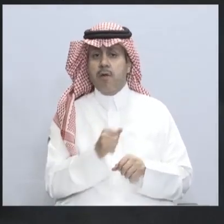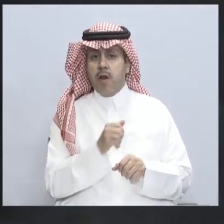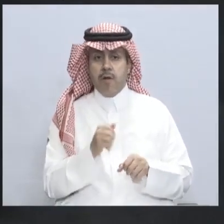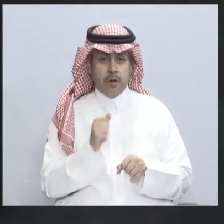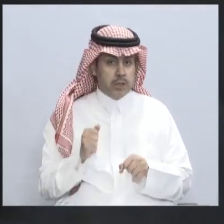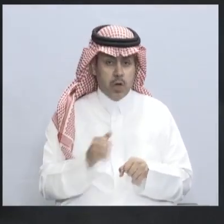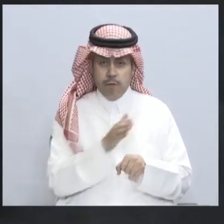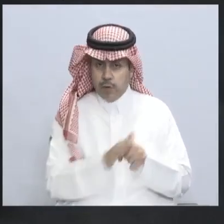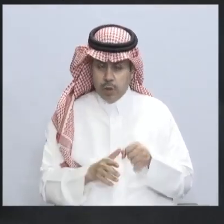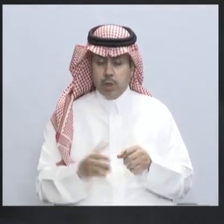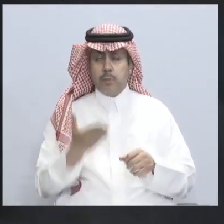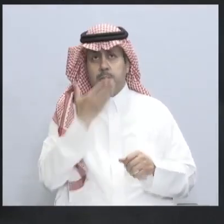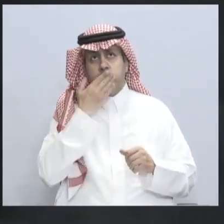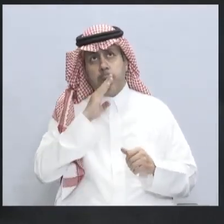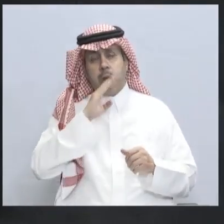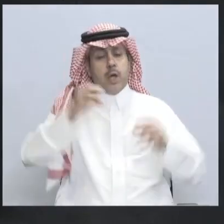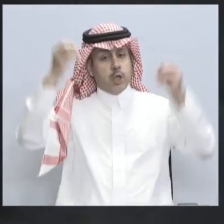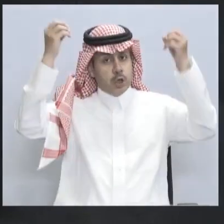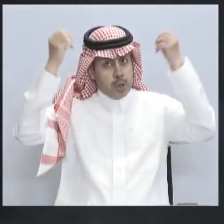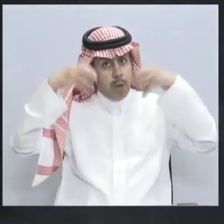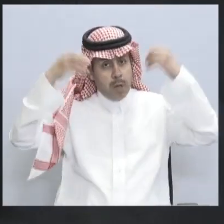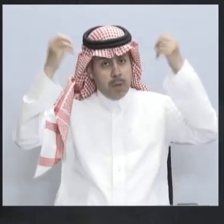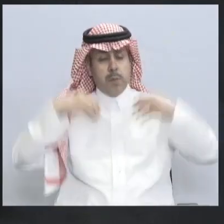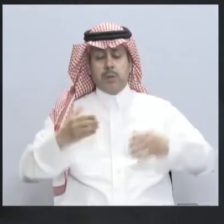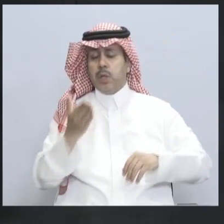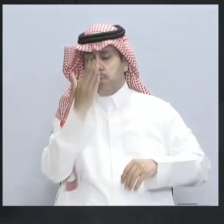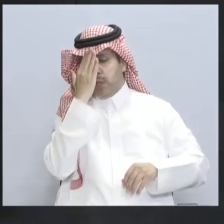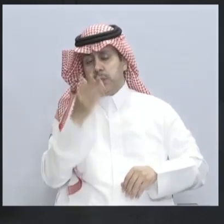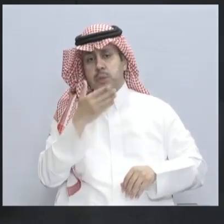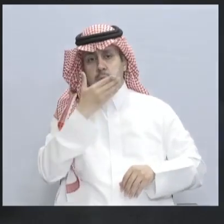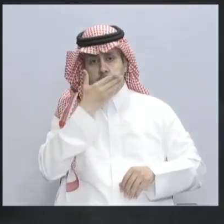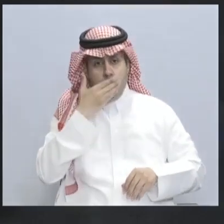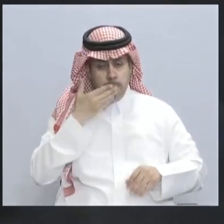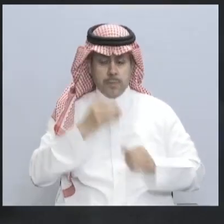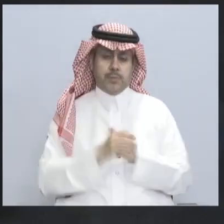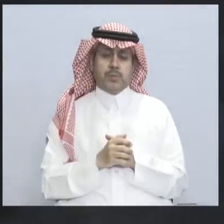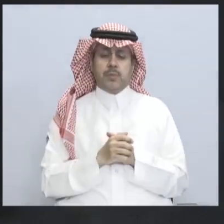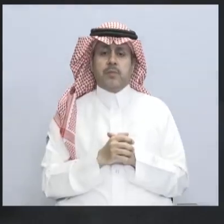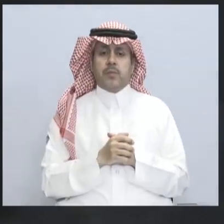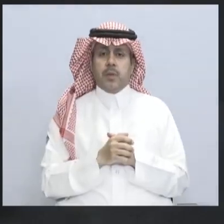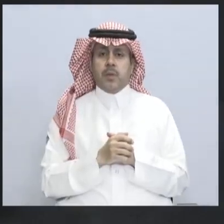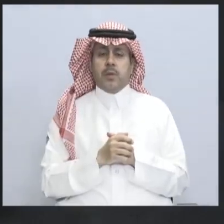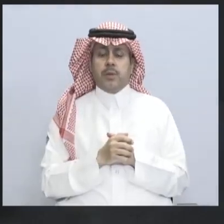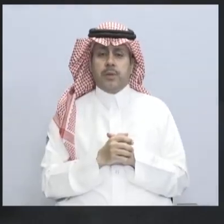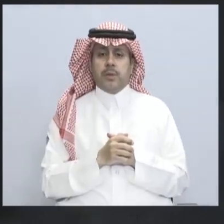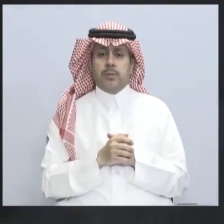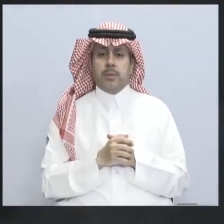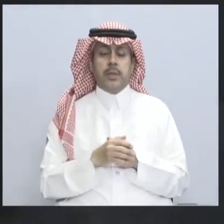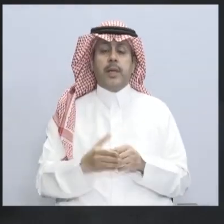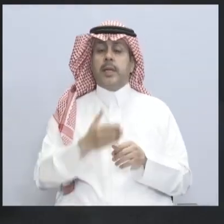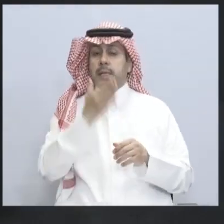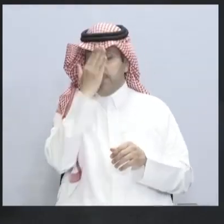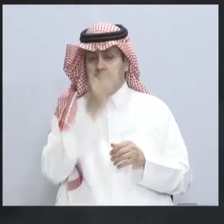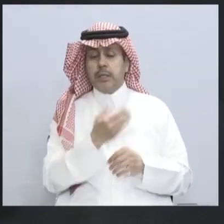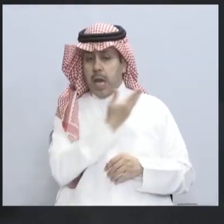سبحانه وتعالى على ان اتم علينا عباده الصيام في عيد الفطر والحج